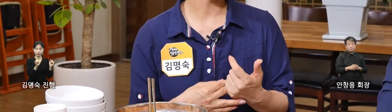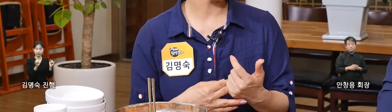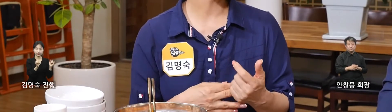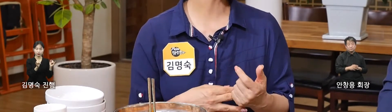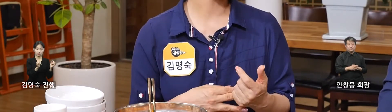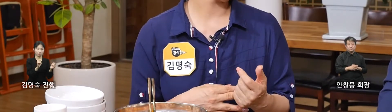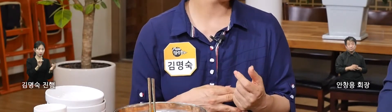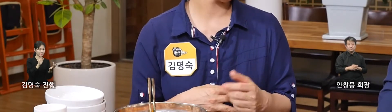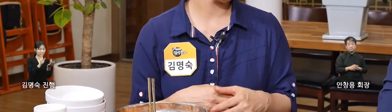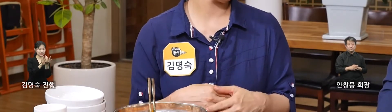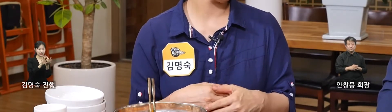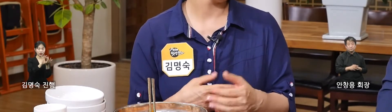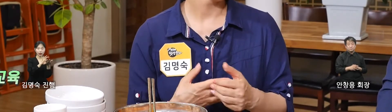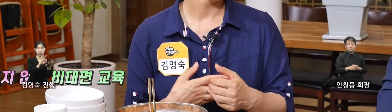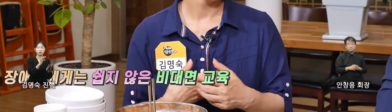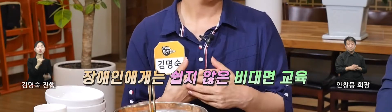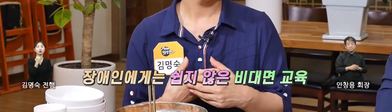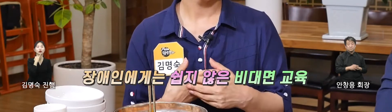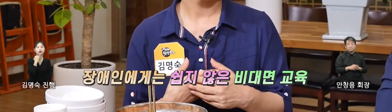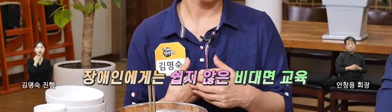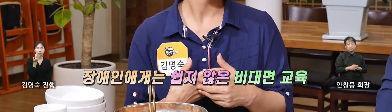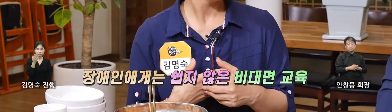비대면이 그렇게 어렵진 않은데